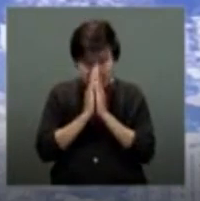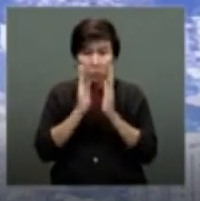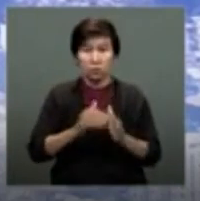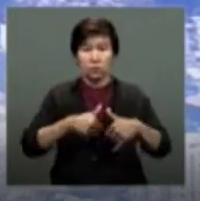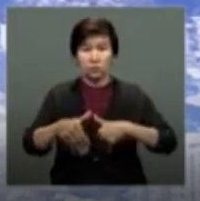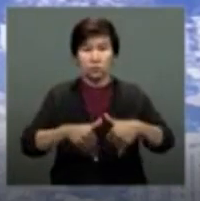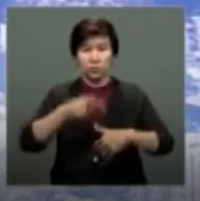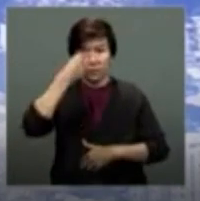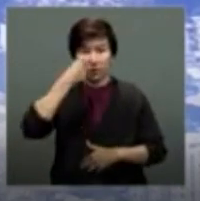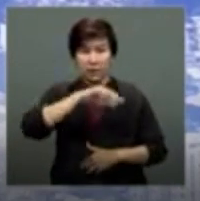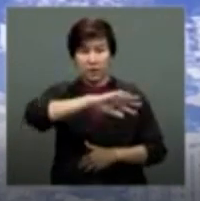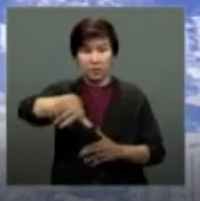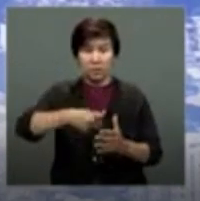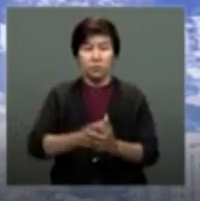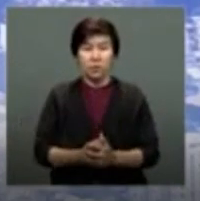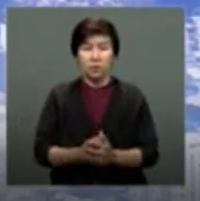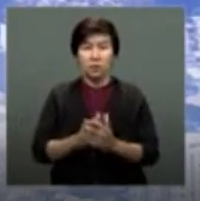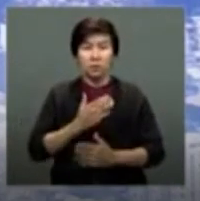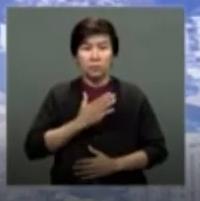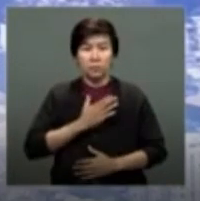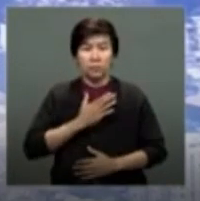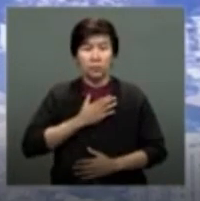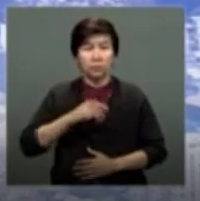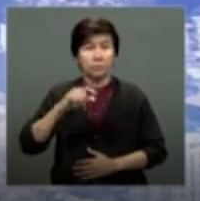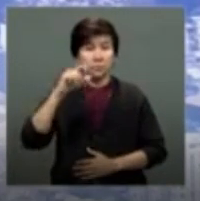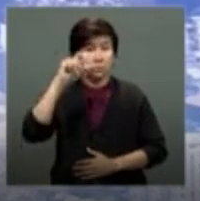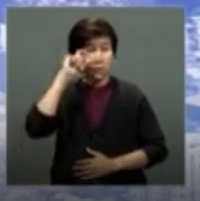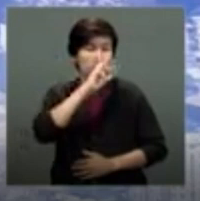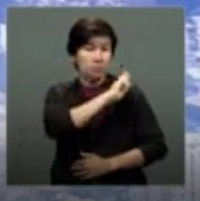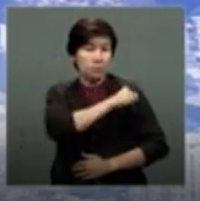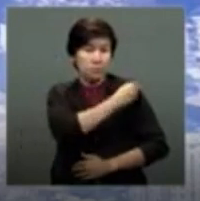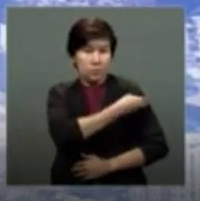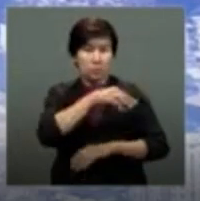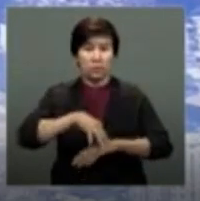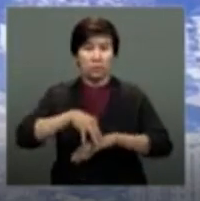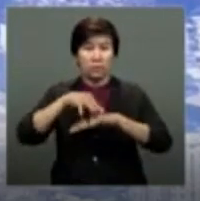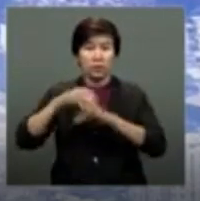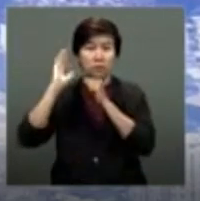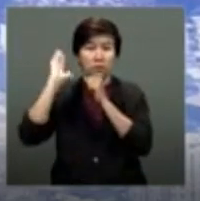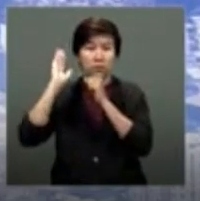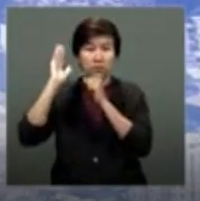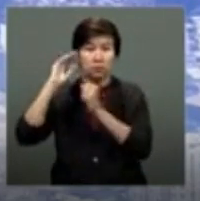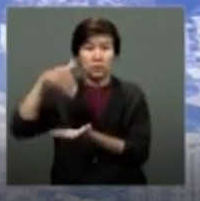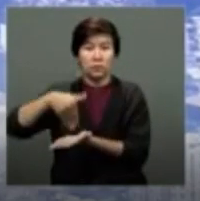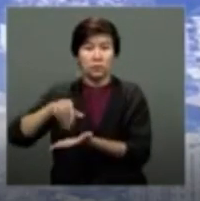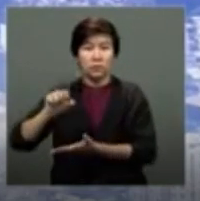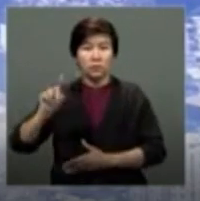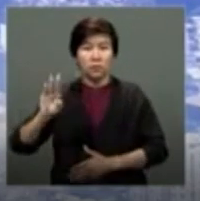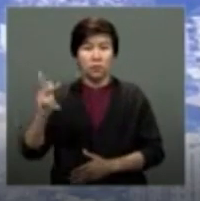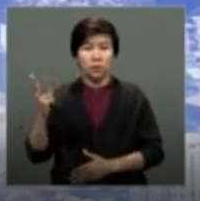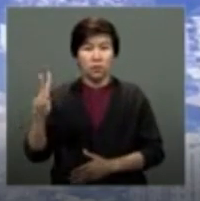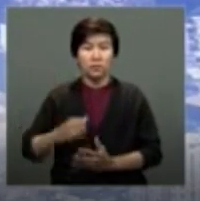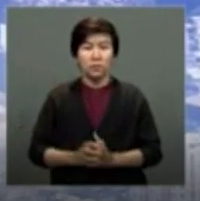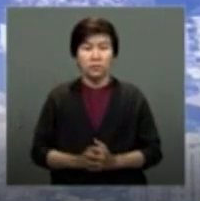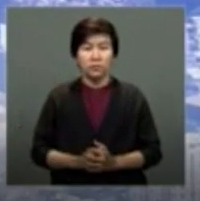คนไทยที่รักทุกท่านครับผมนายแพทย์ทวีสินวิษณุโยธินนะครับในนามของโฆษกสบค.ขออนุญาตรายงานตัวเพื่